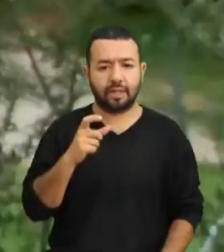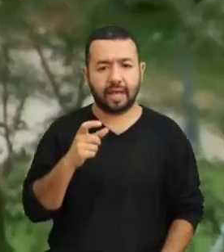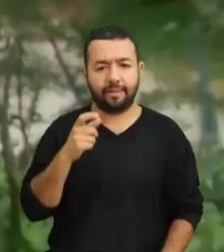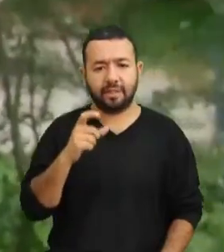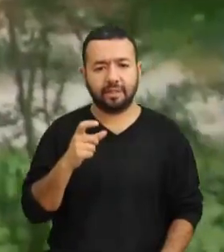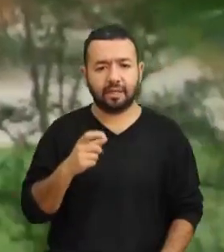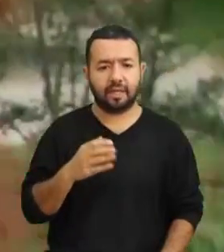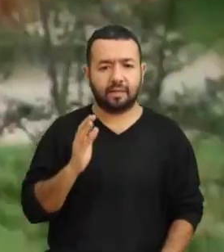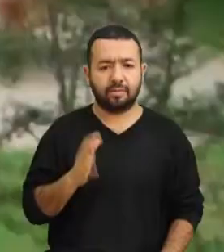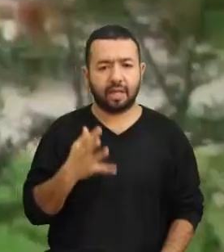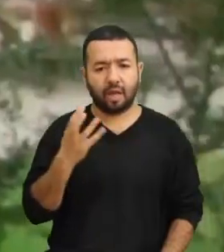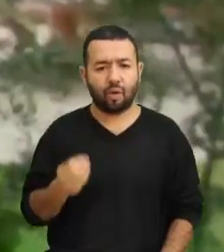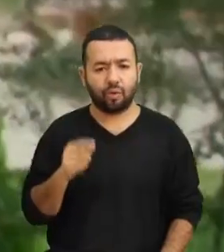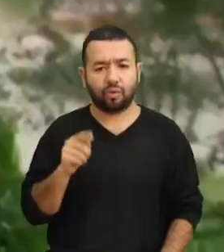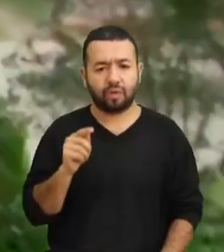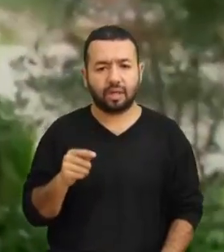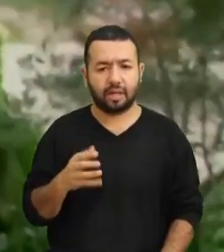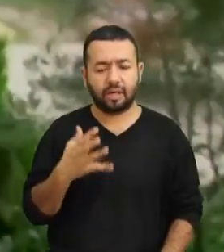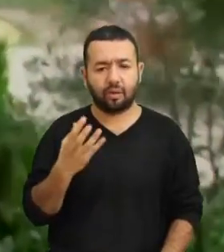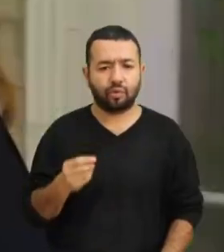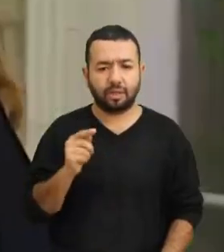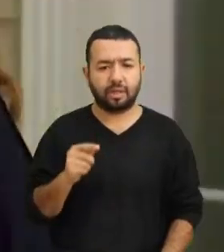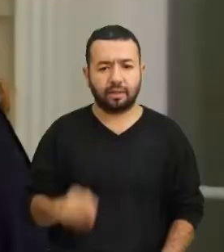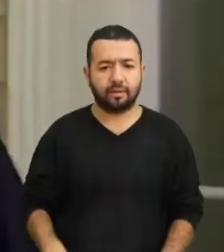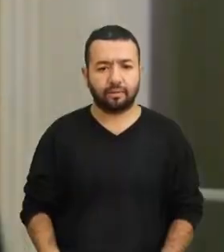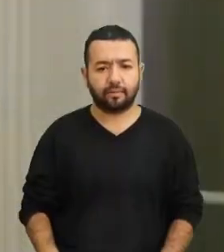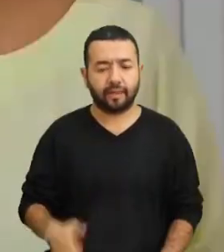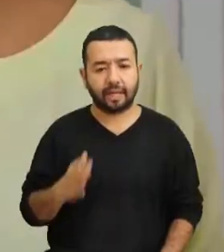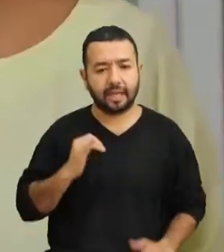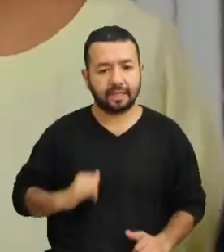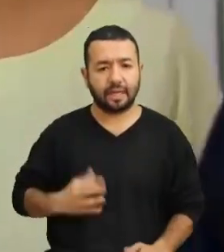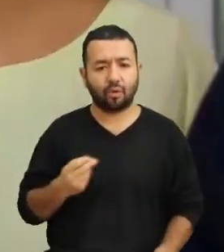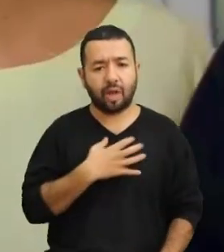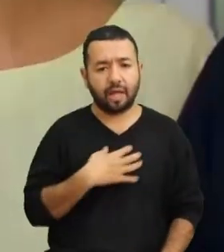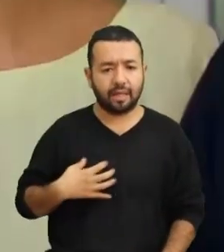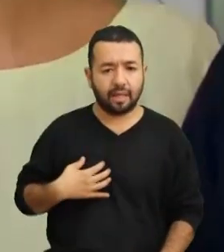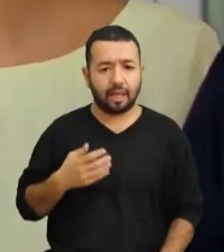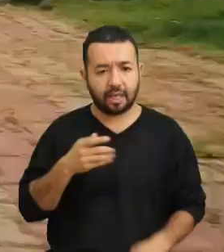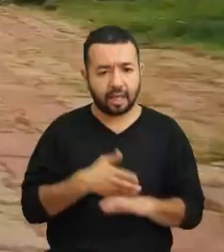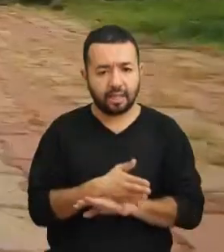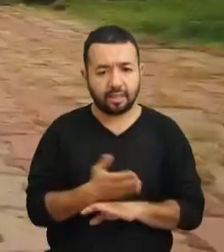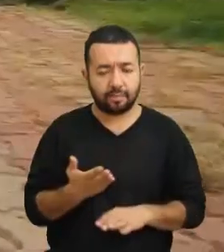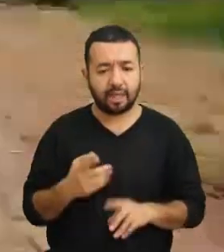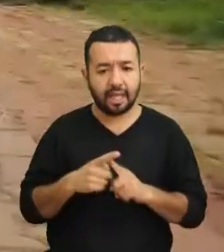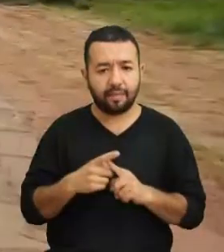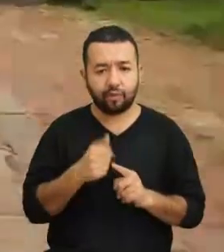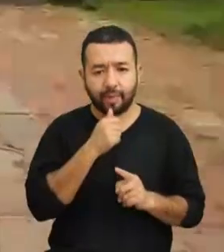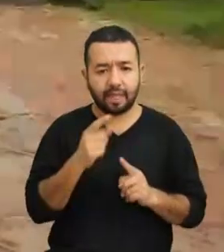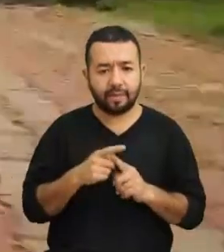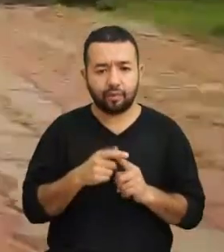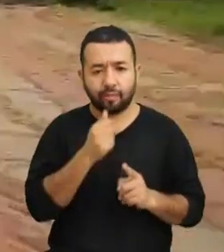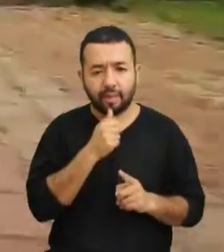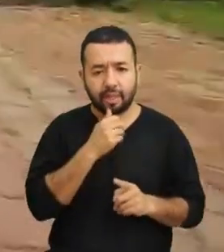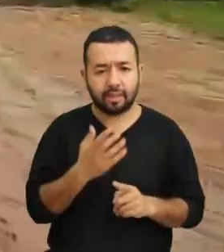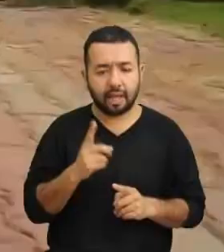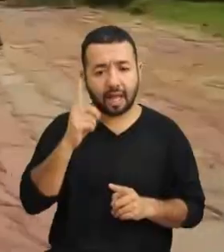Kim? Darling, ne oldu sana? Sakin olun anneciğim. Gerçekten mi? Timuçin Bey.